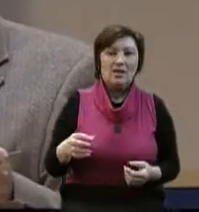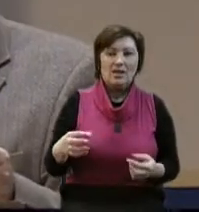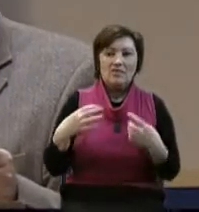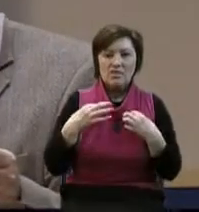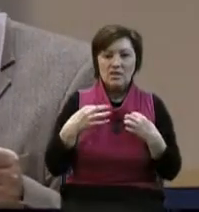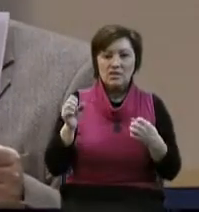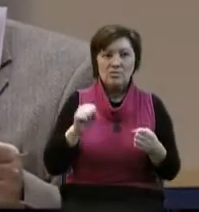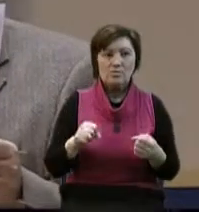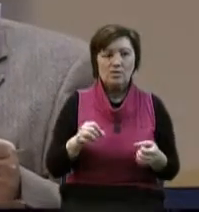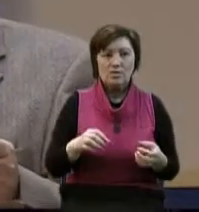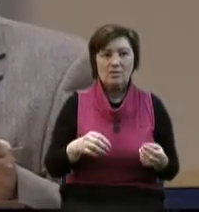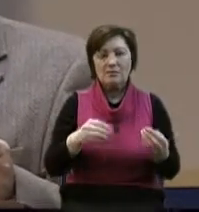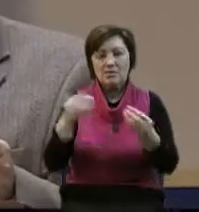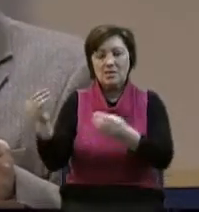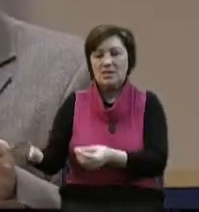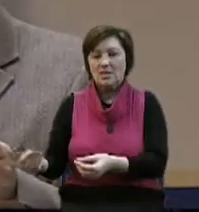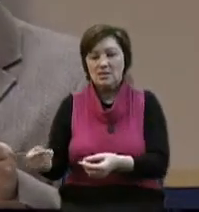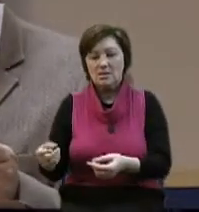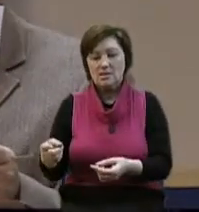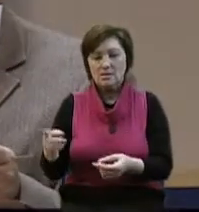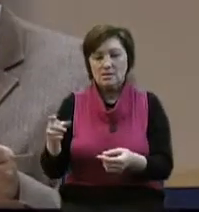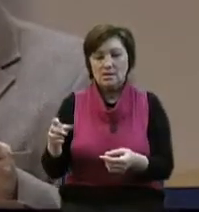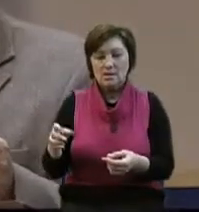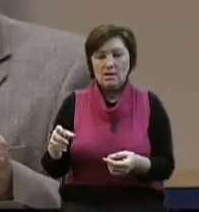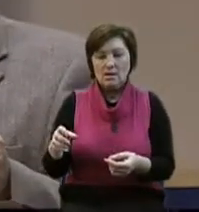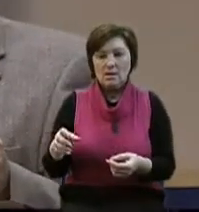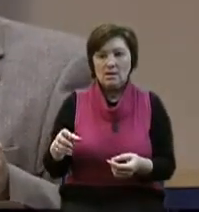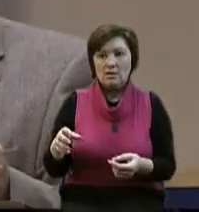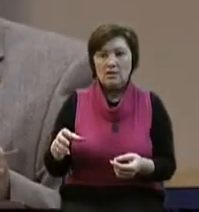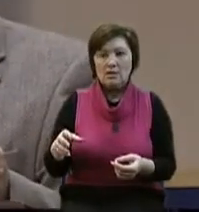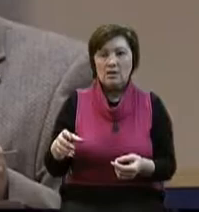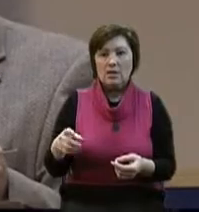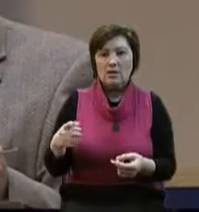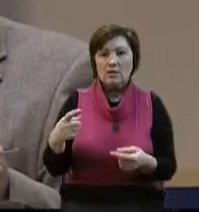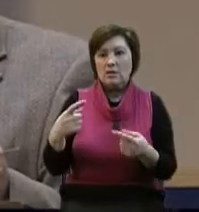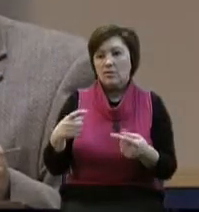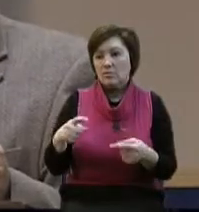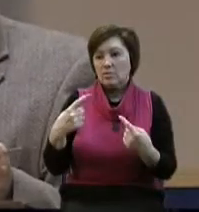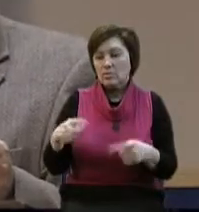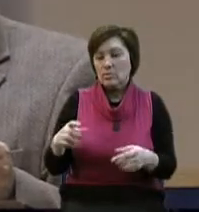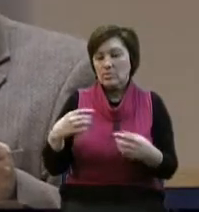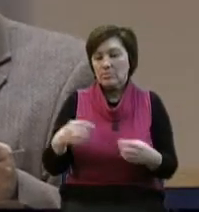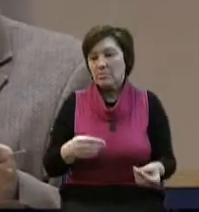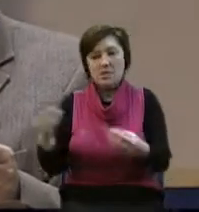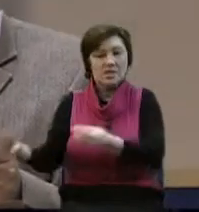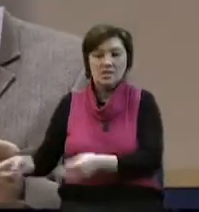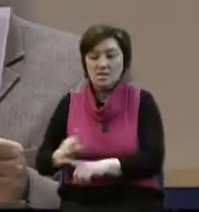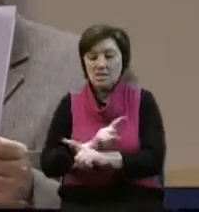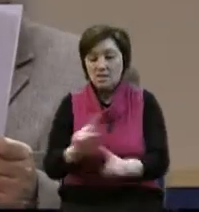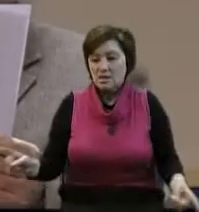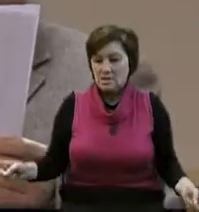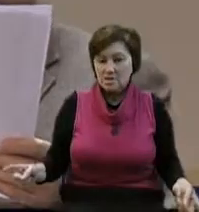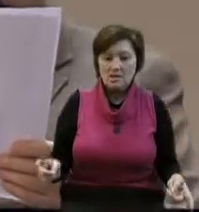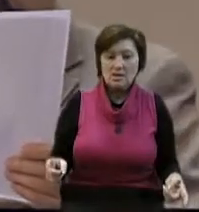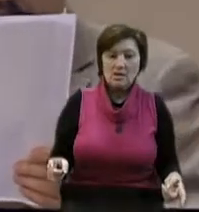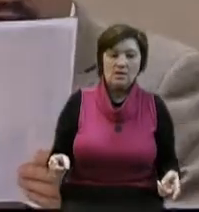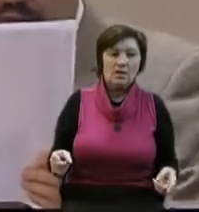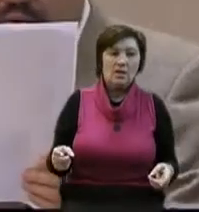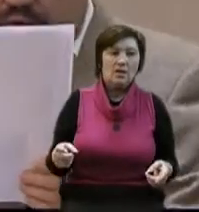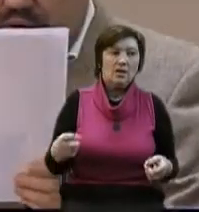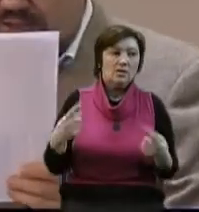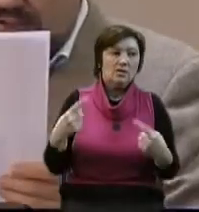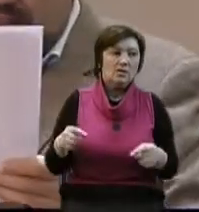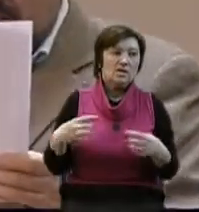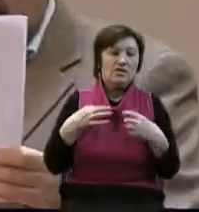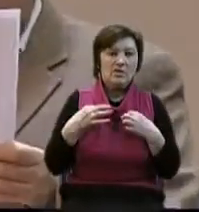определенное место, другие можно было из общественного места переносить в частное помещение и наоборот. А третье можно было брать